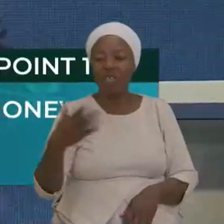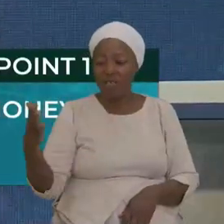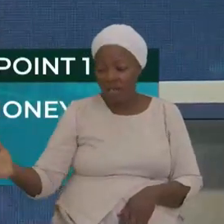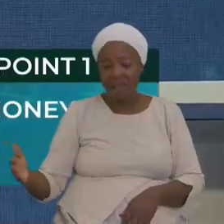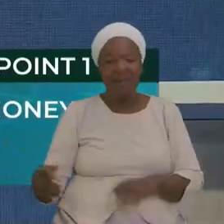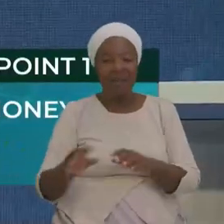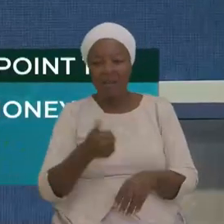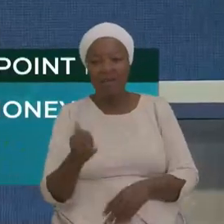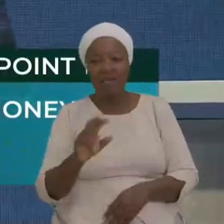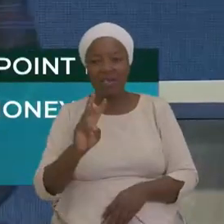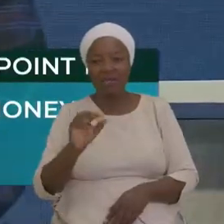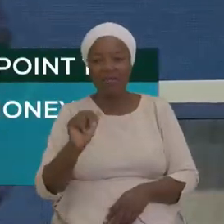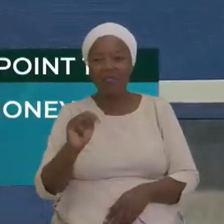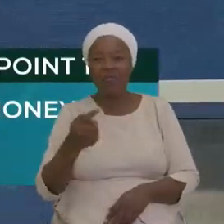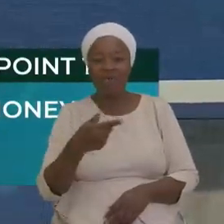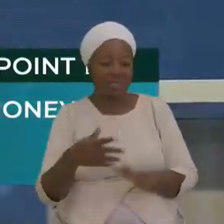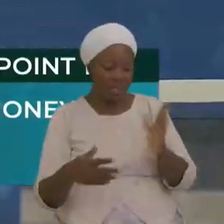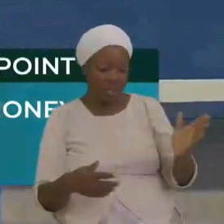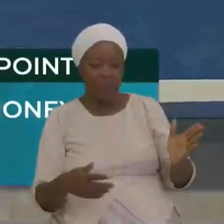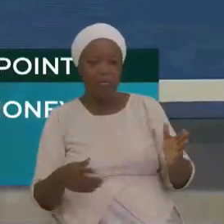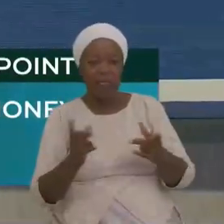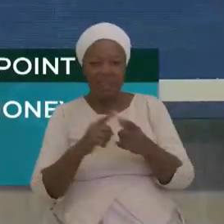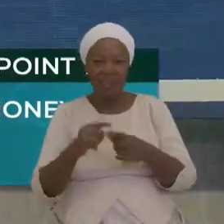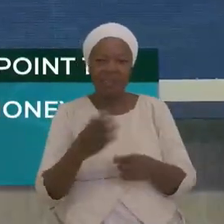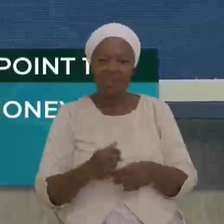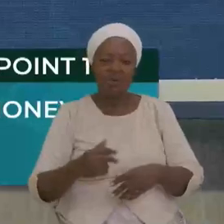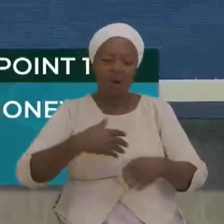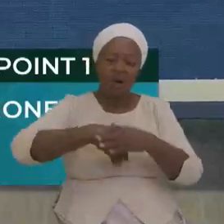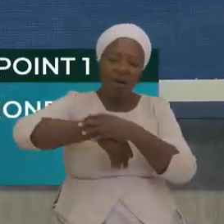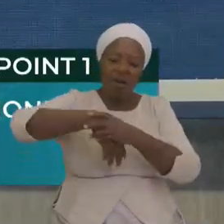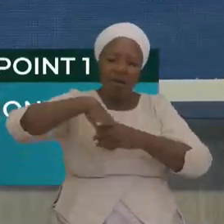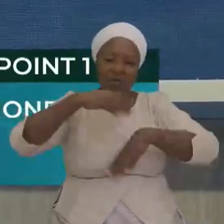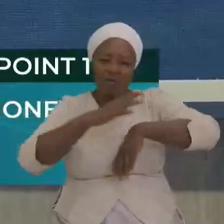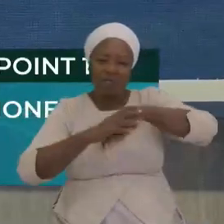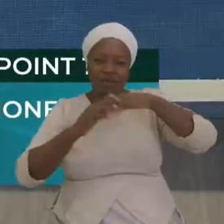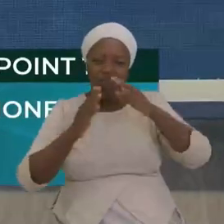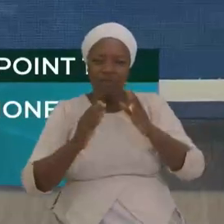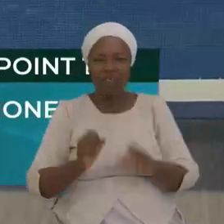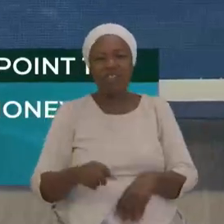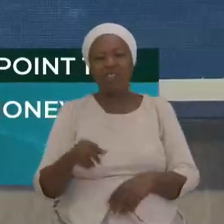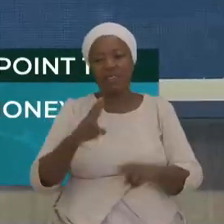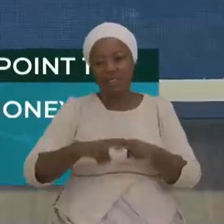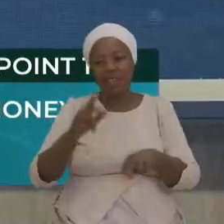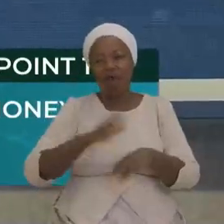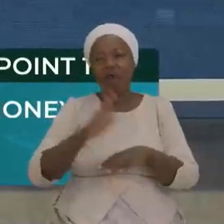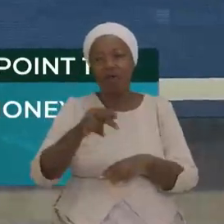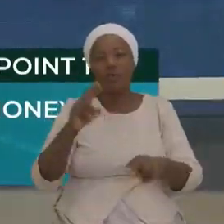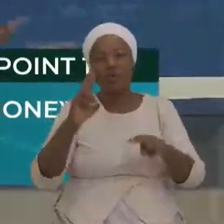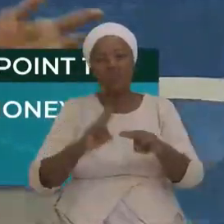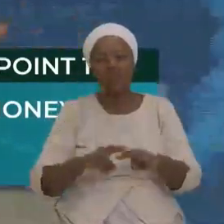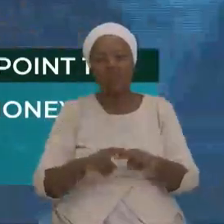un aile ici, un aile à gauche, un aile à droite. Et toi, tu es confortablement assis dans ton